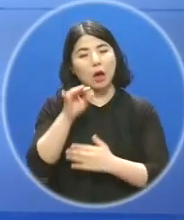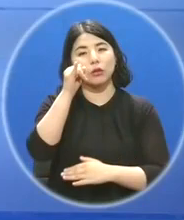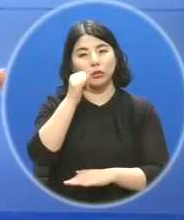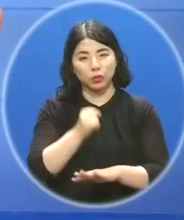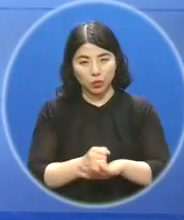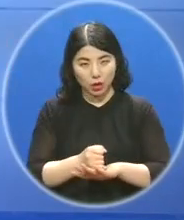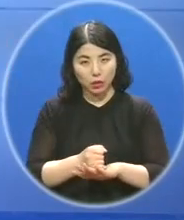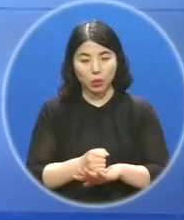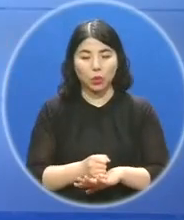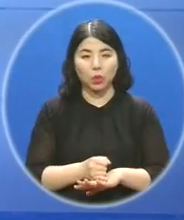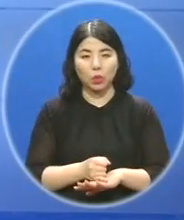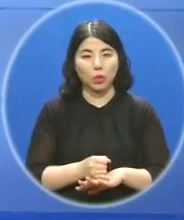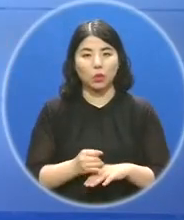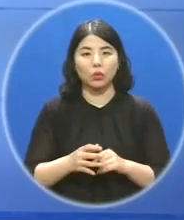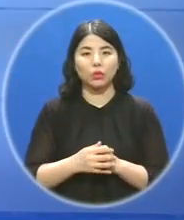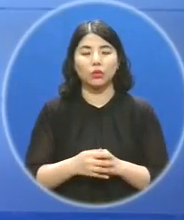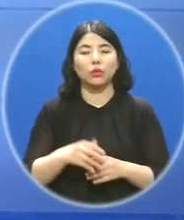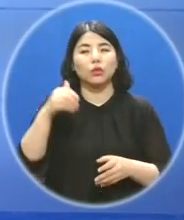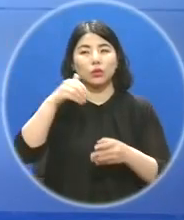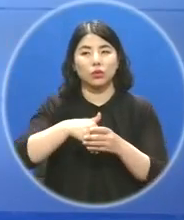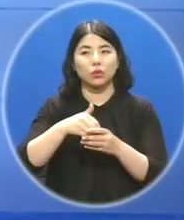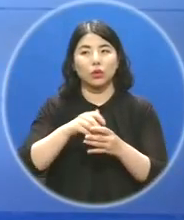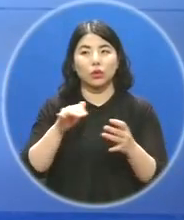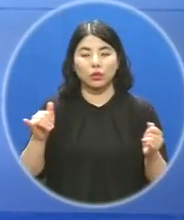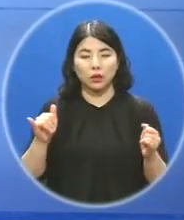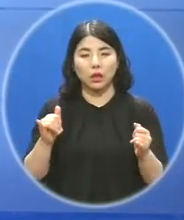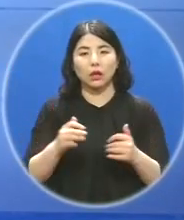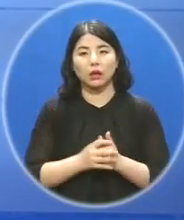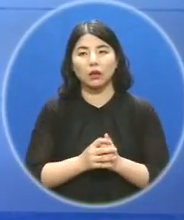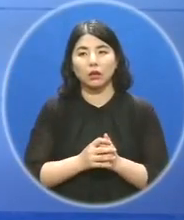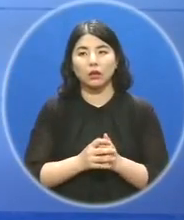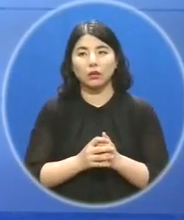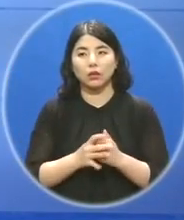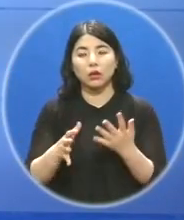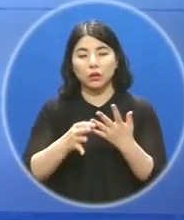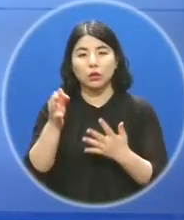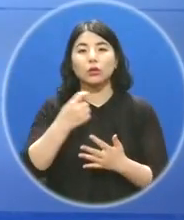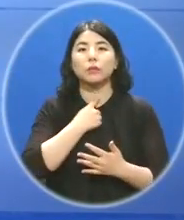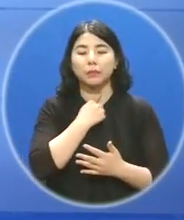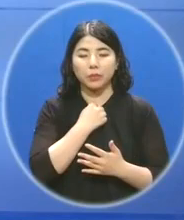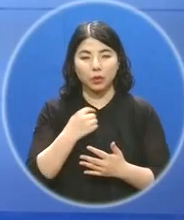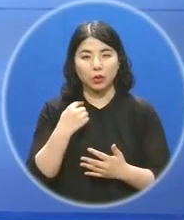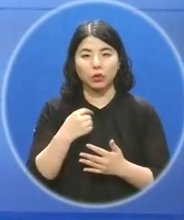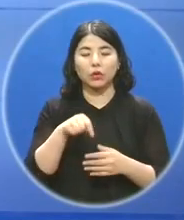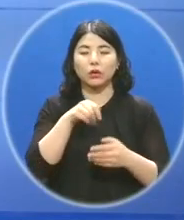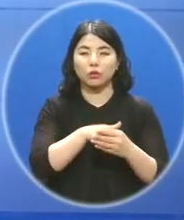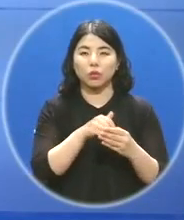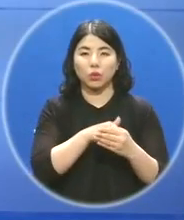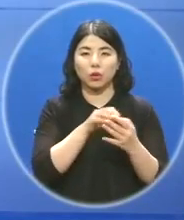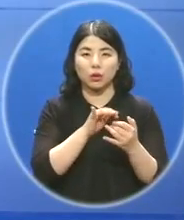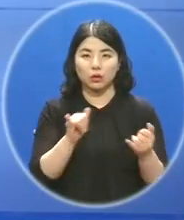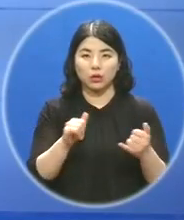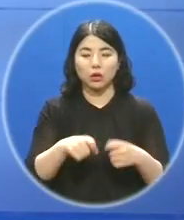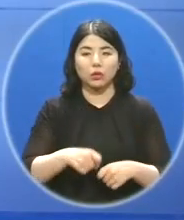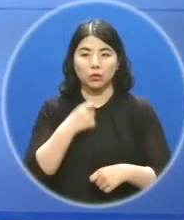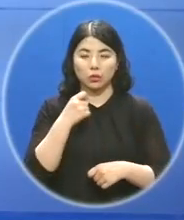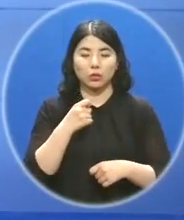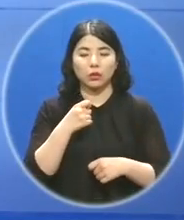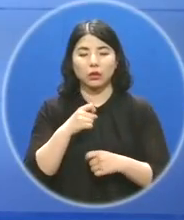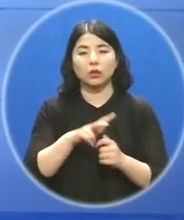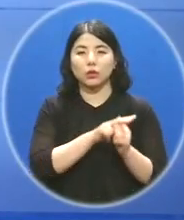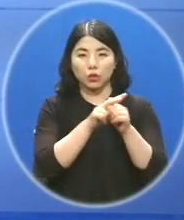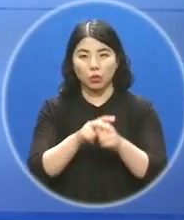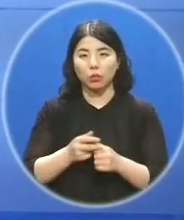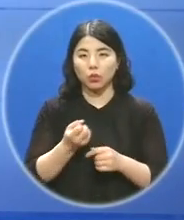최소한 그것 그러니까 유권자 저희를 선출했던 원천적인 그 유권자분들께도 사실상은 정보가 좀 그